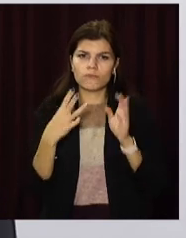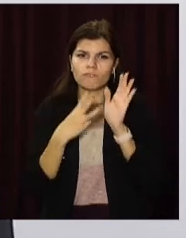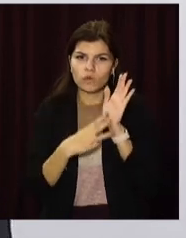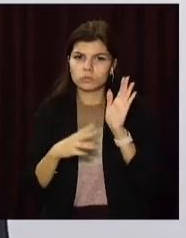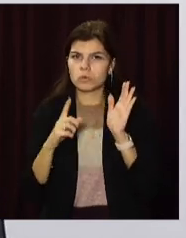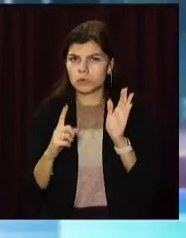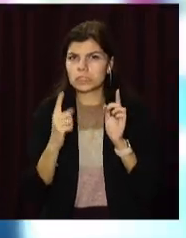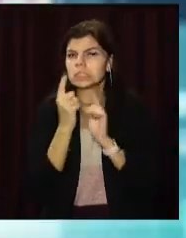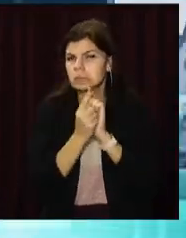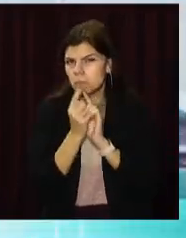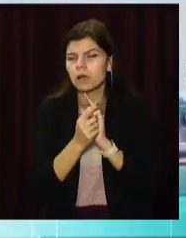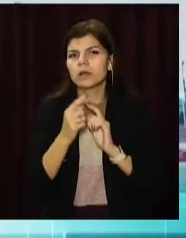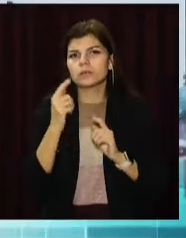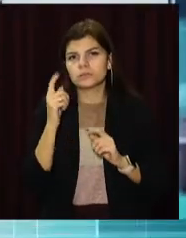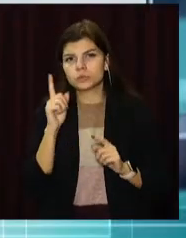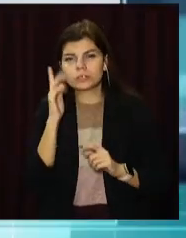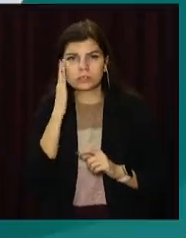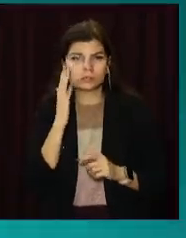1581.